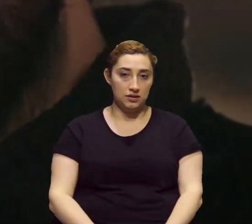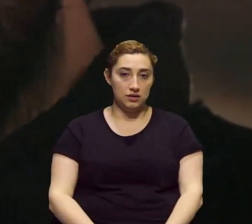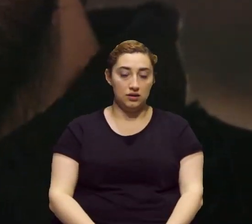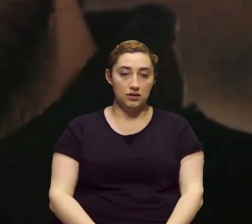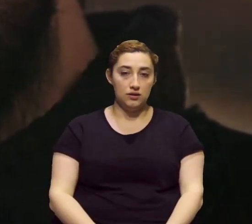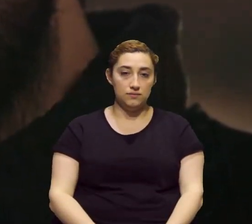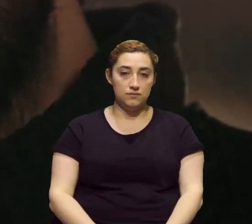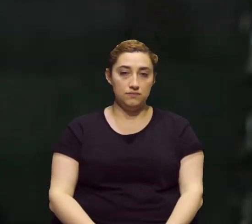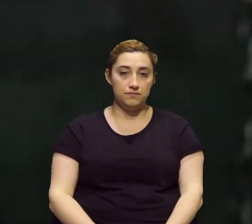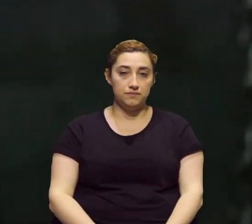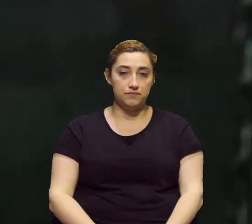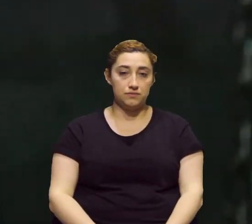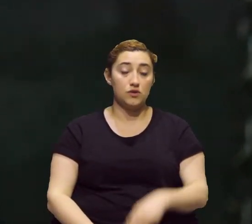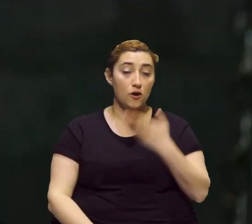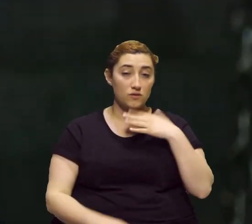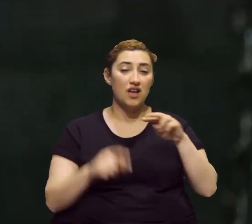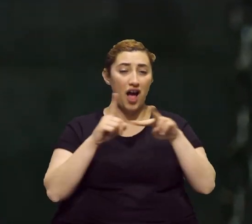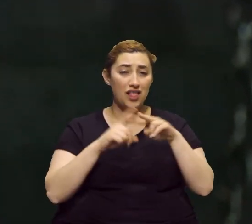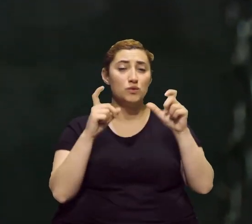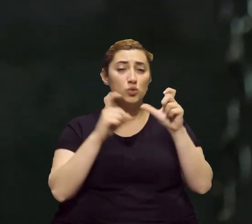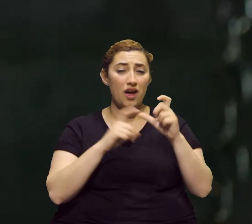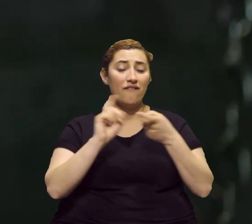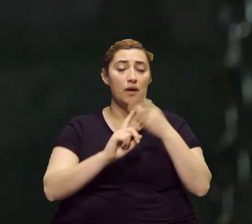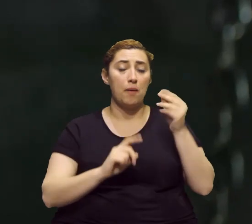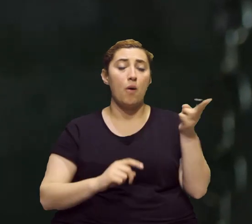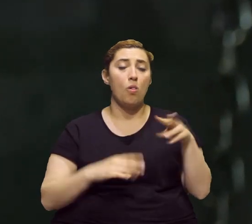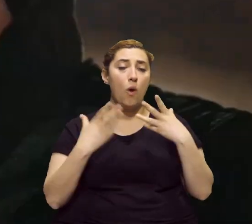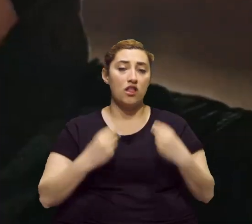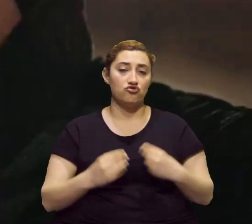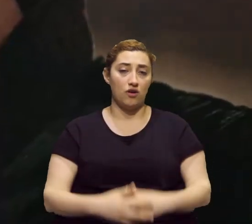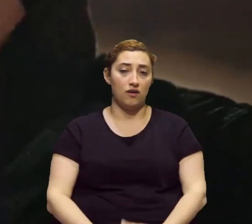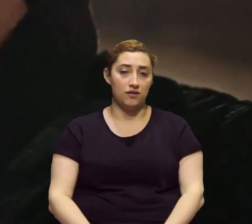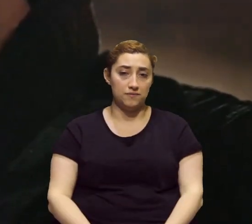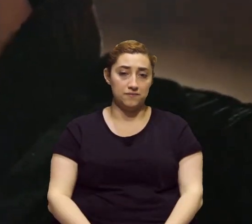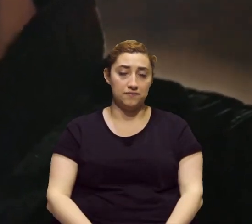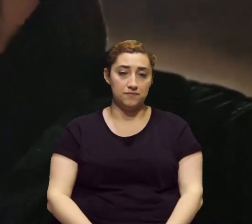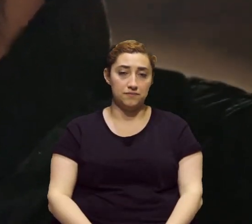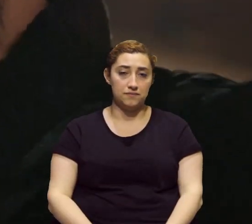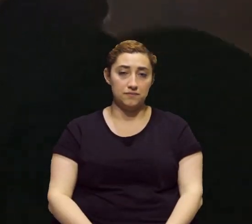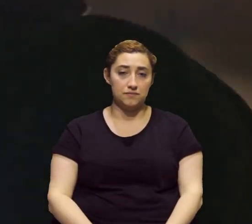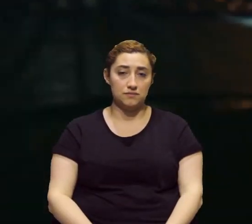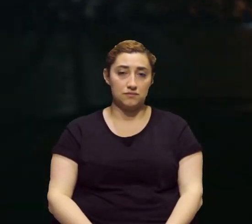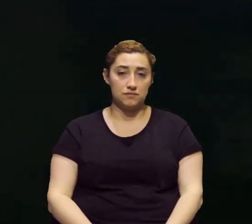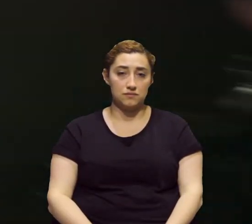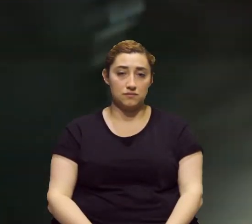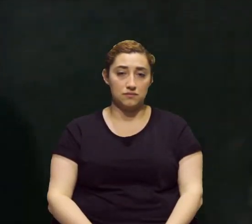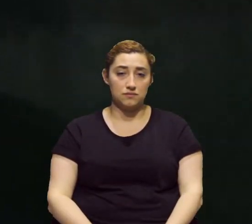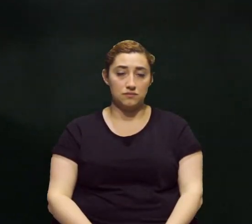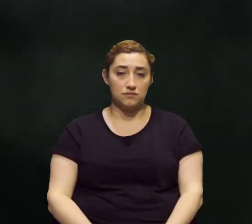an. Yoksa Ali, Süreyya ve bebek ölecek. Mustafa filintasını ejderin yüzüne